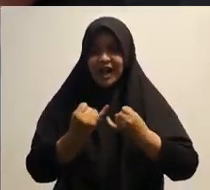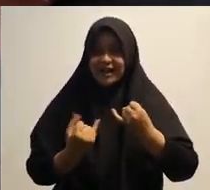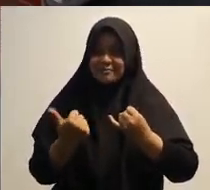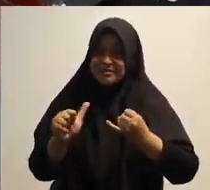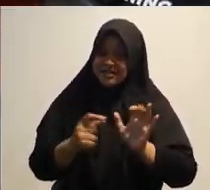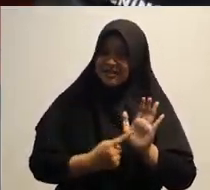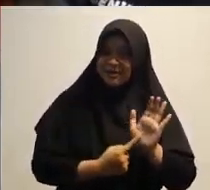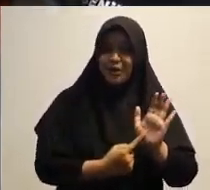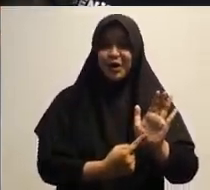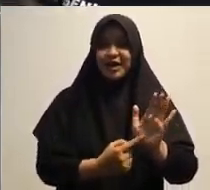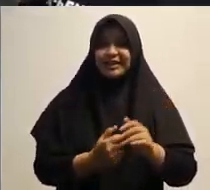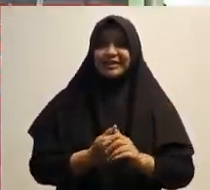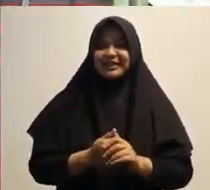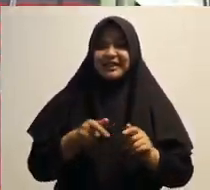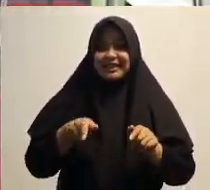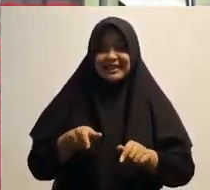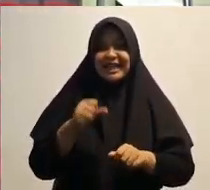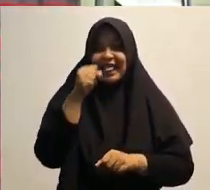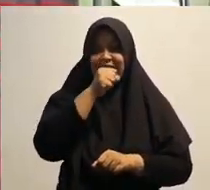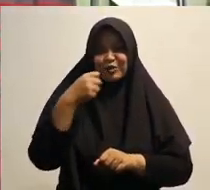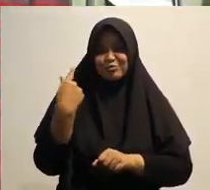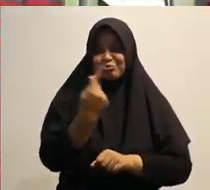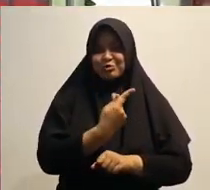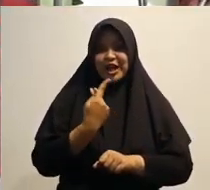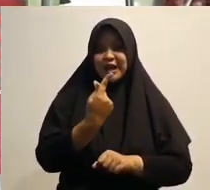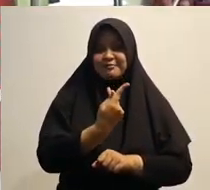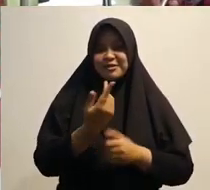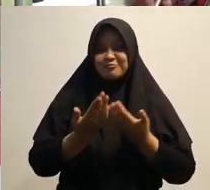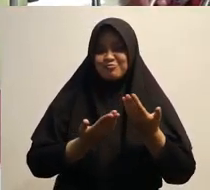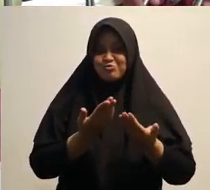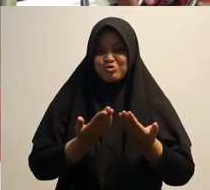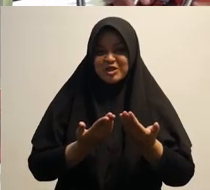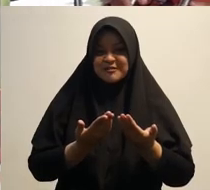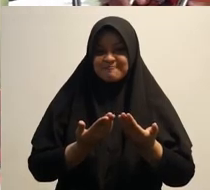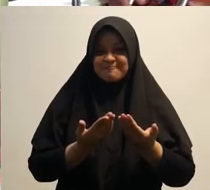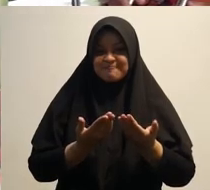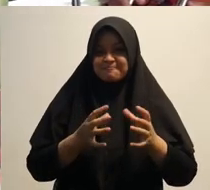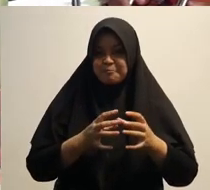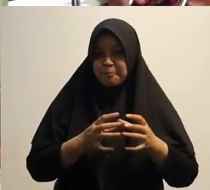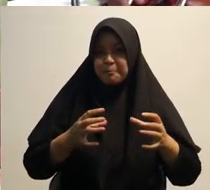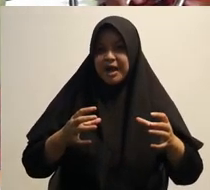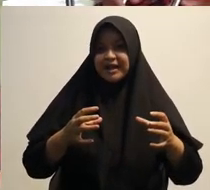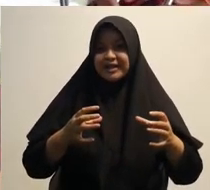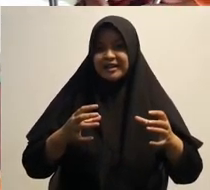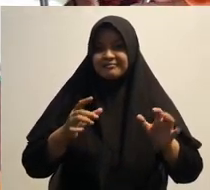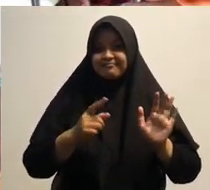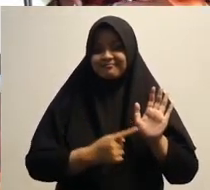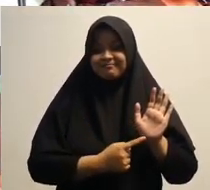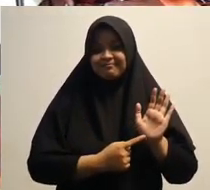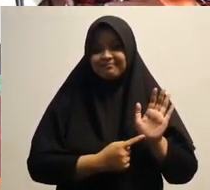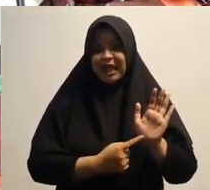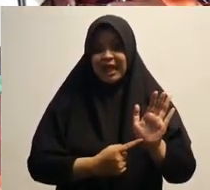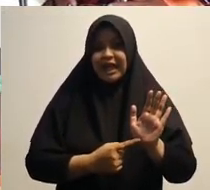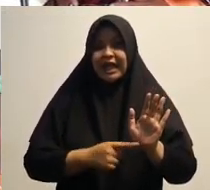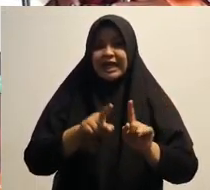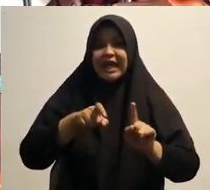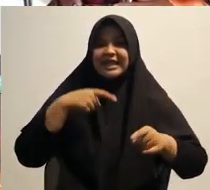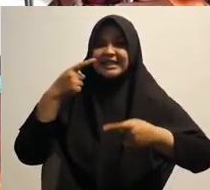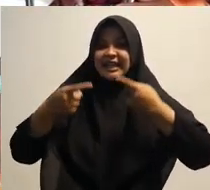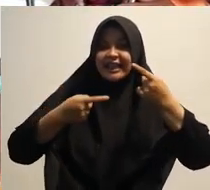pamerannya. Akhirnya bisa pameran. Ini adalah lagu kami yang mungkin sedikit banyak berefleksi juga